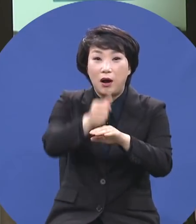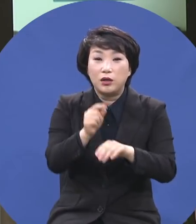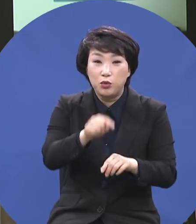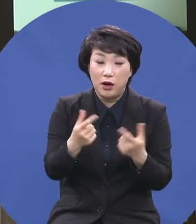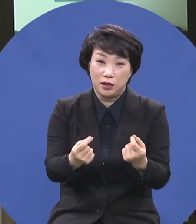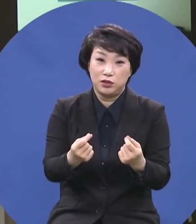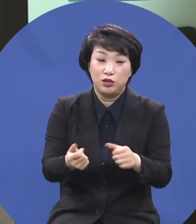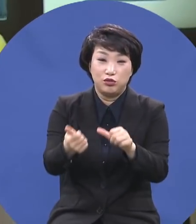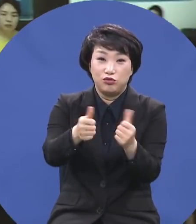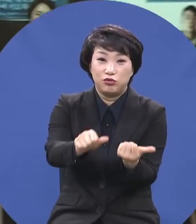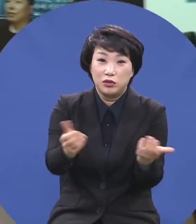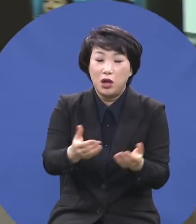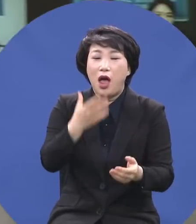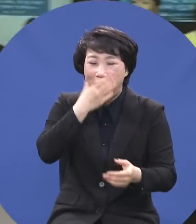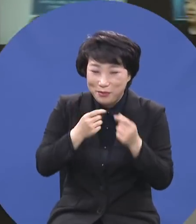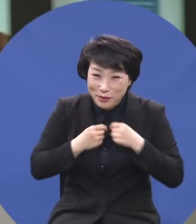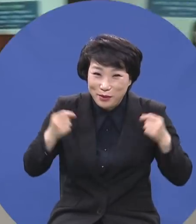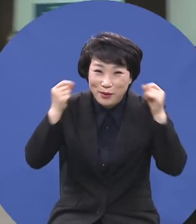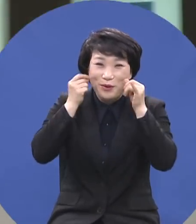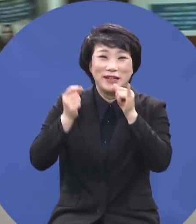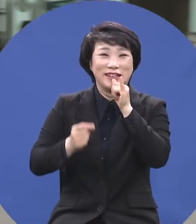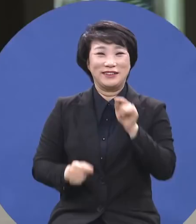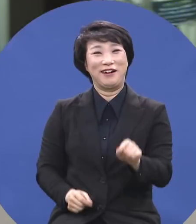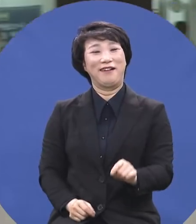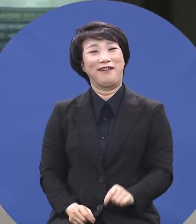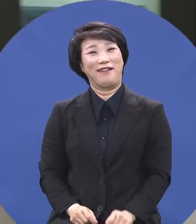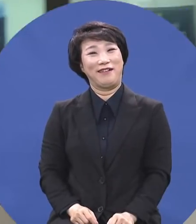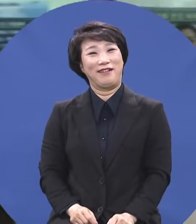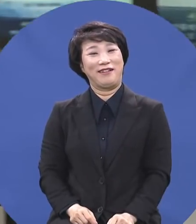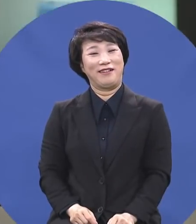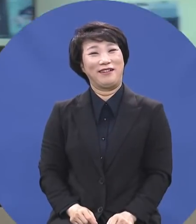이렇게 죽음이 행복하다 이 말입니다.